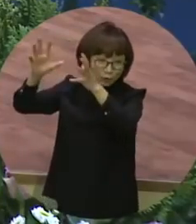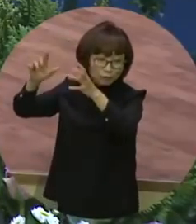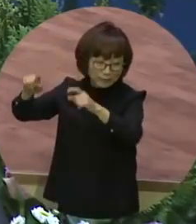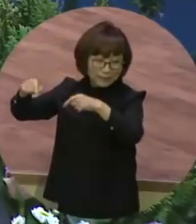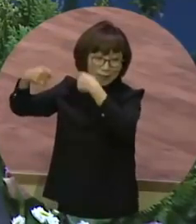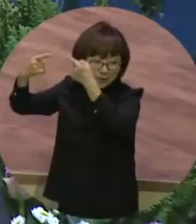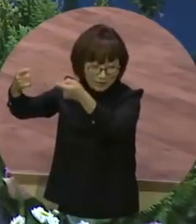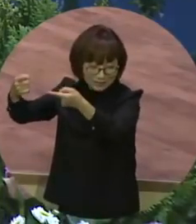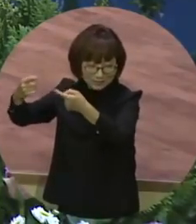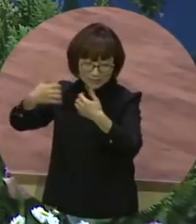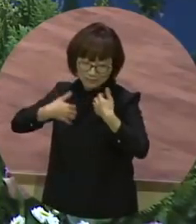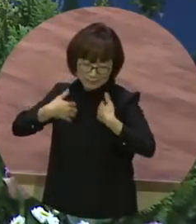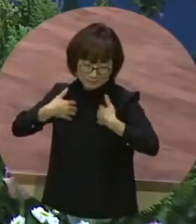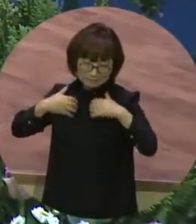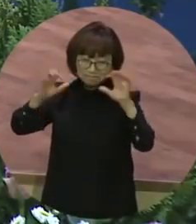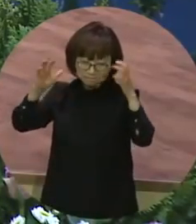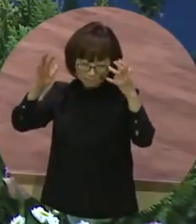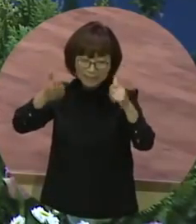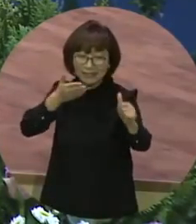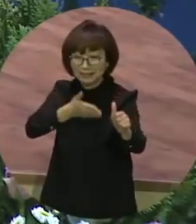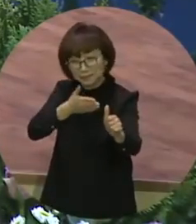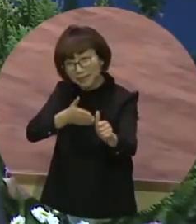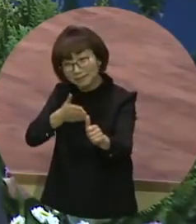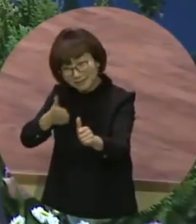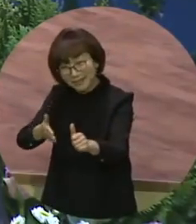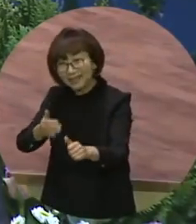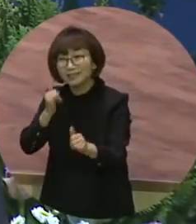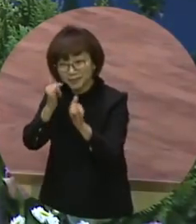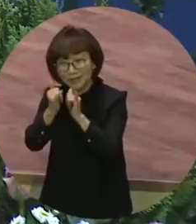살면서 구원받은 것 감사하시길 바랍니다.